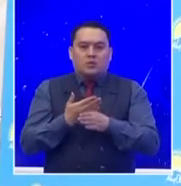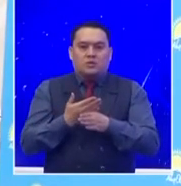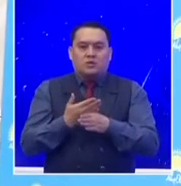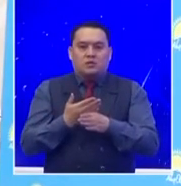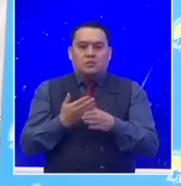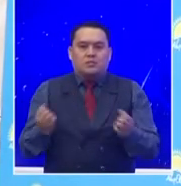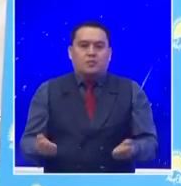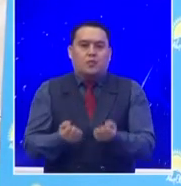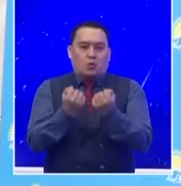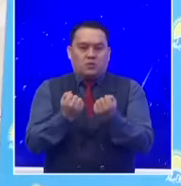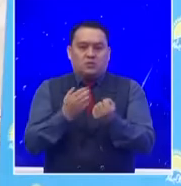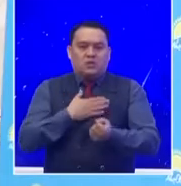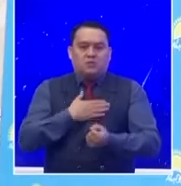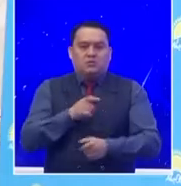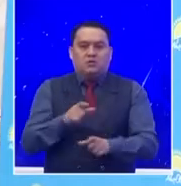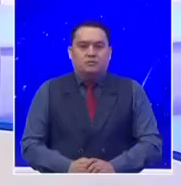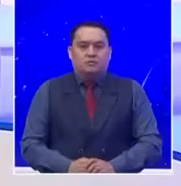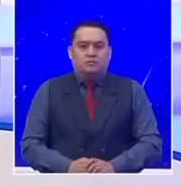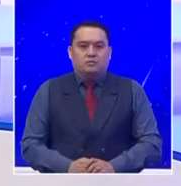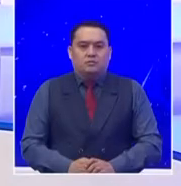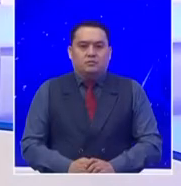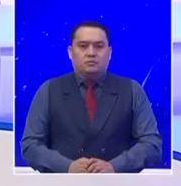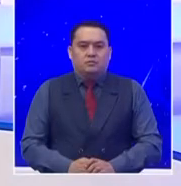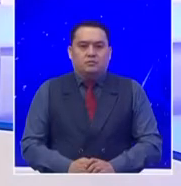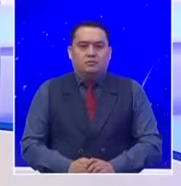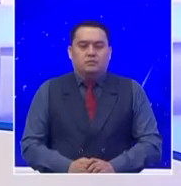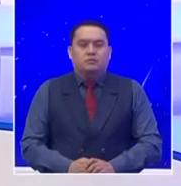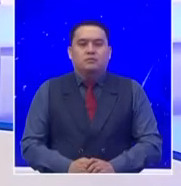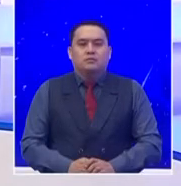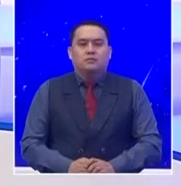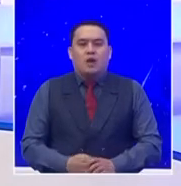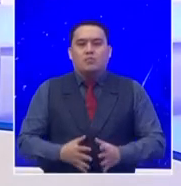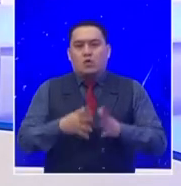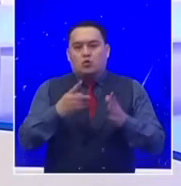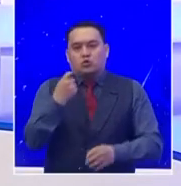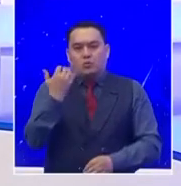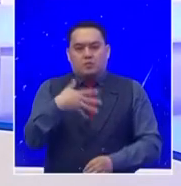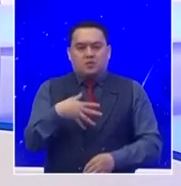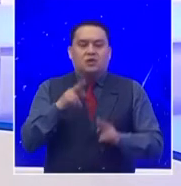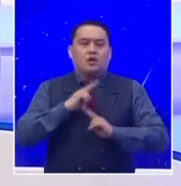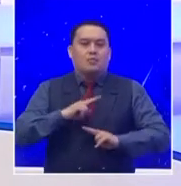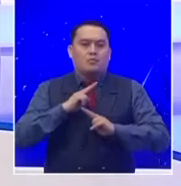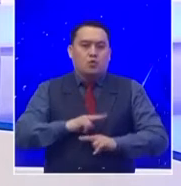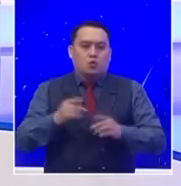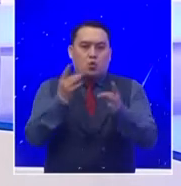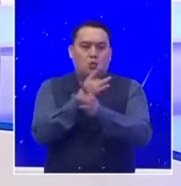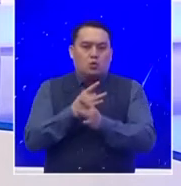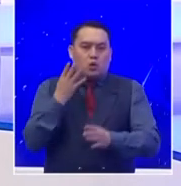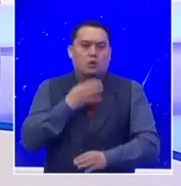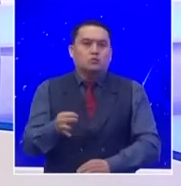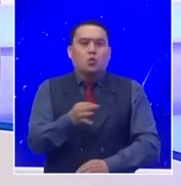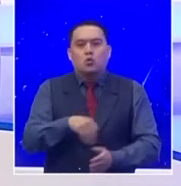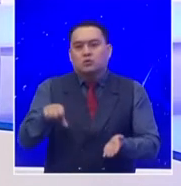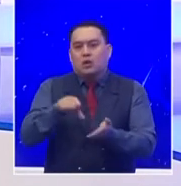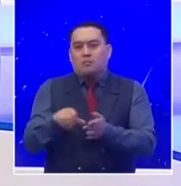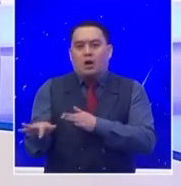оказывают всякую помощь нашим гражданам. Учение «Свет». Более 150 работников культуры Алматинской области примут